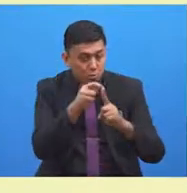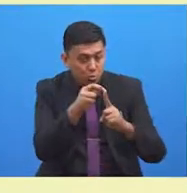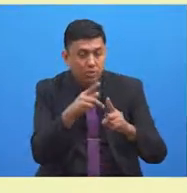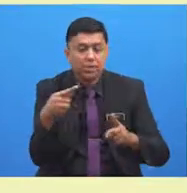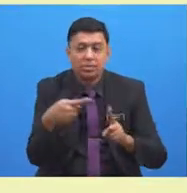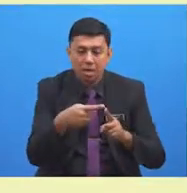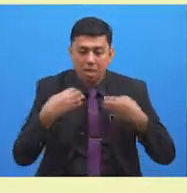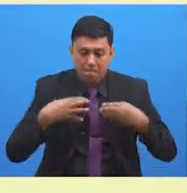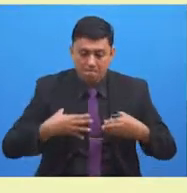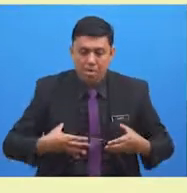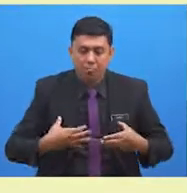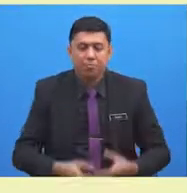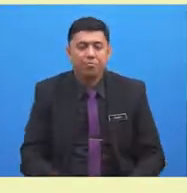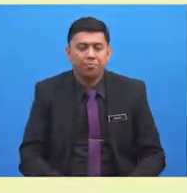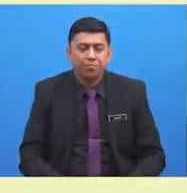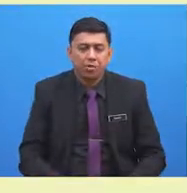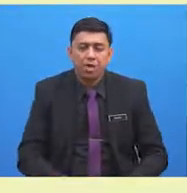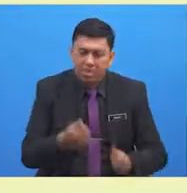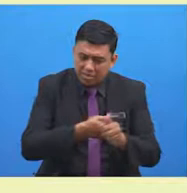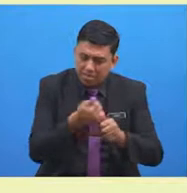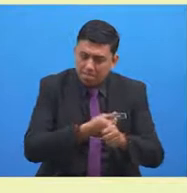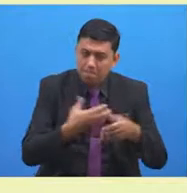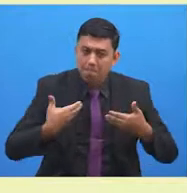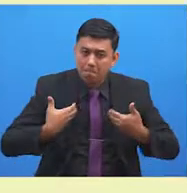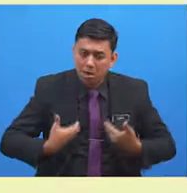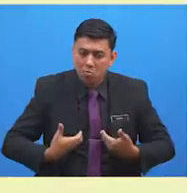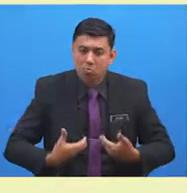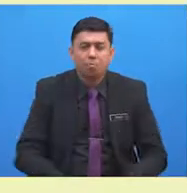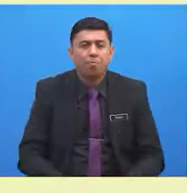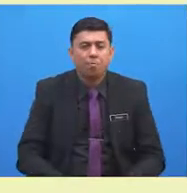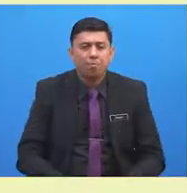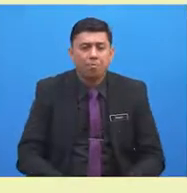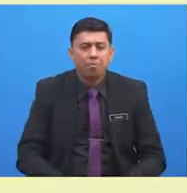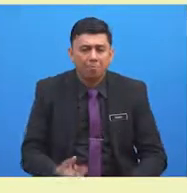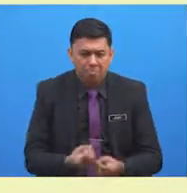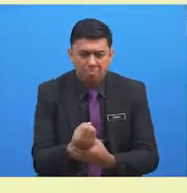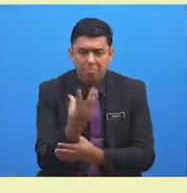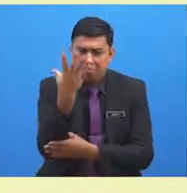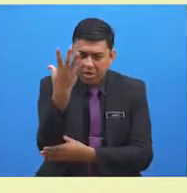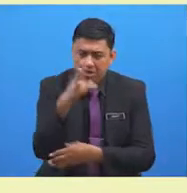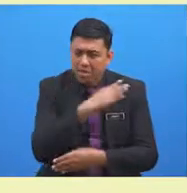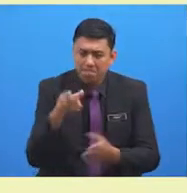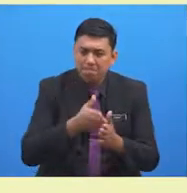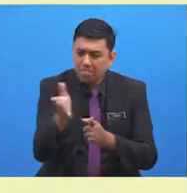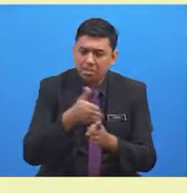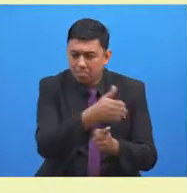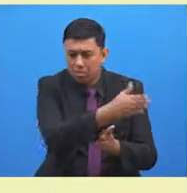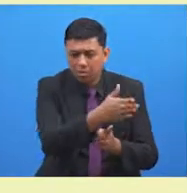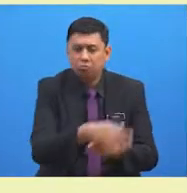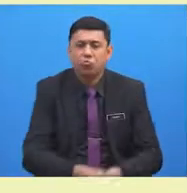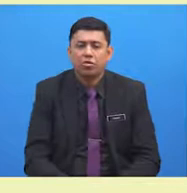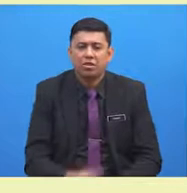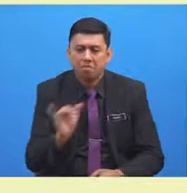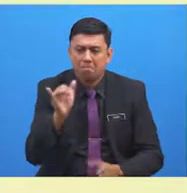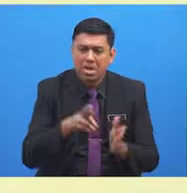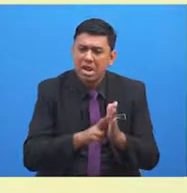paru-paru. Di dalam setiap paru-paru, bronkus bercambah dan bercabang-cabang seperti reranting